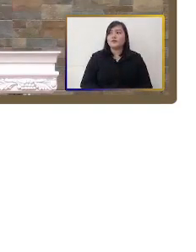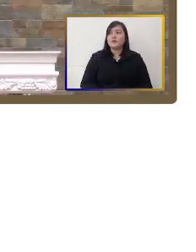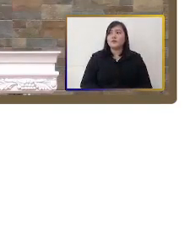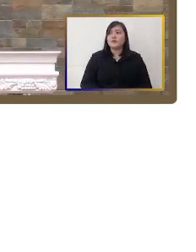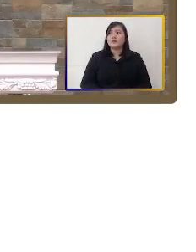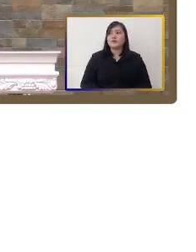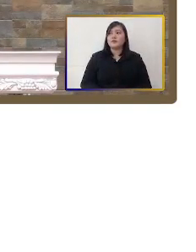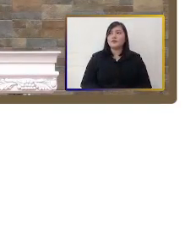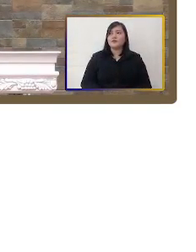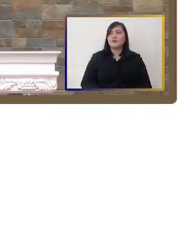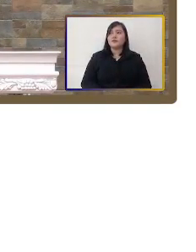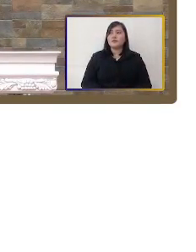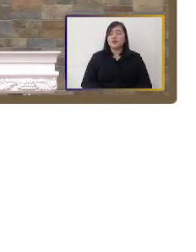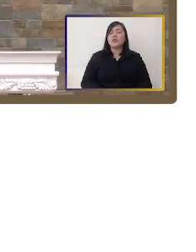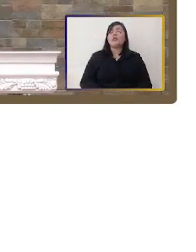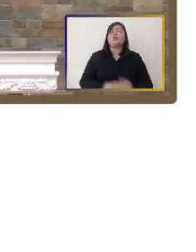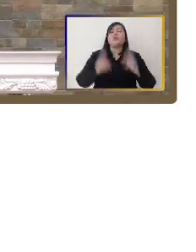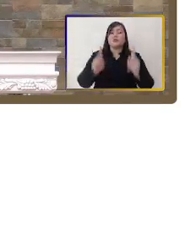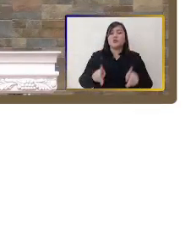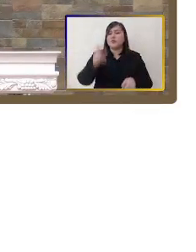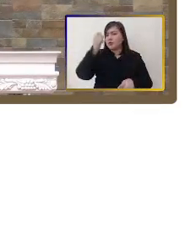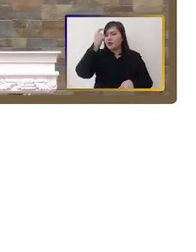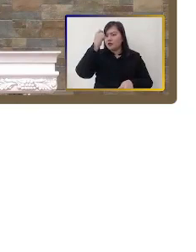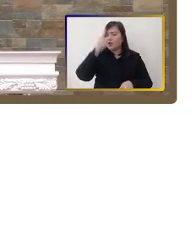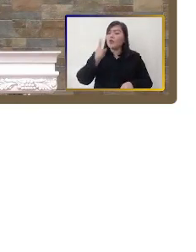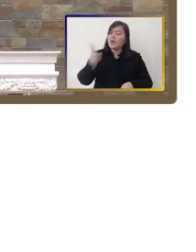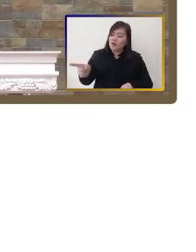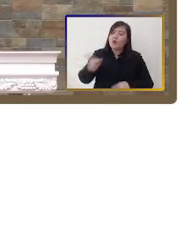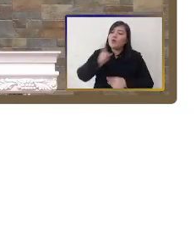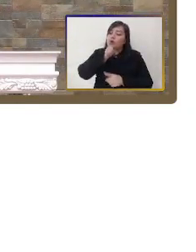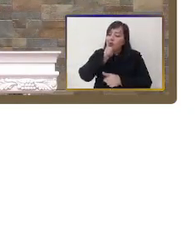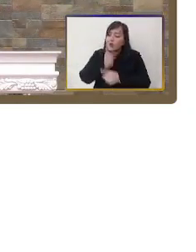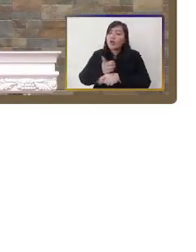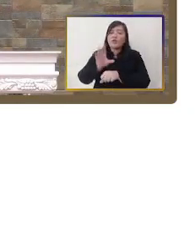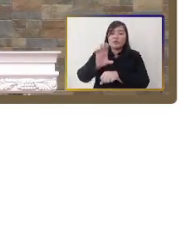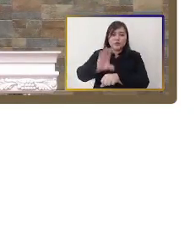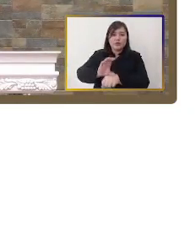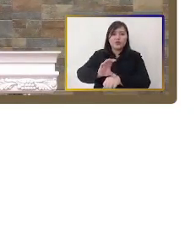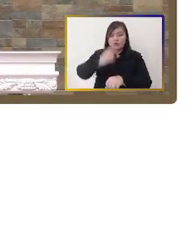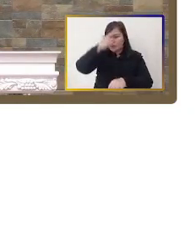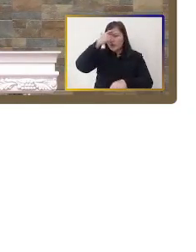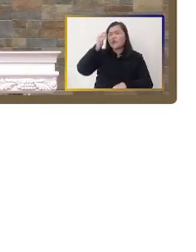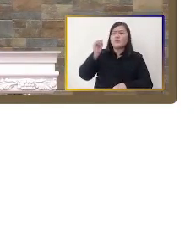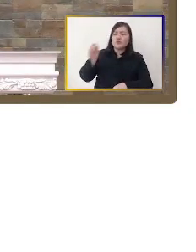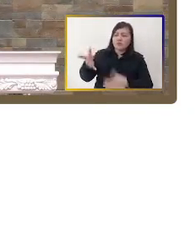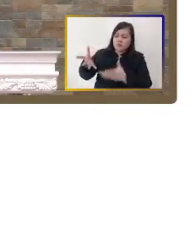tao na ayun yung tamang pananampalataya kasi grabe yung pag-uusig sa kanila eh.